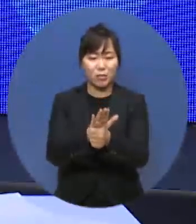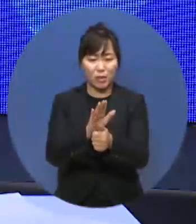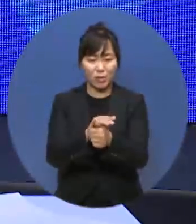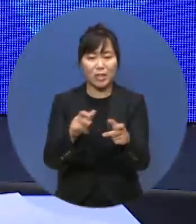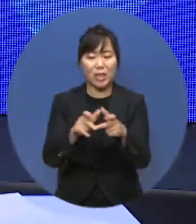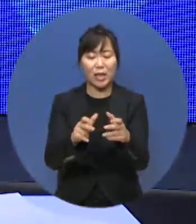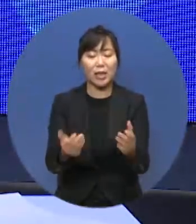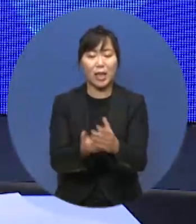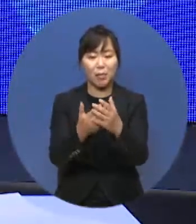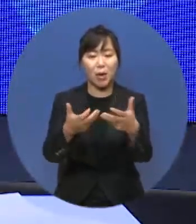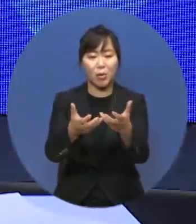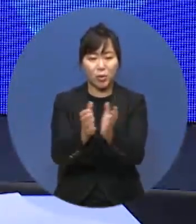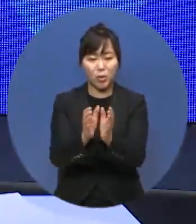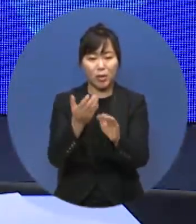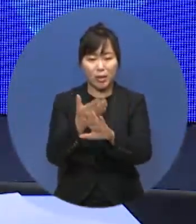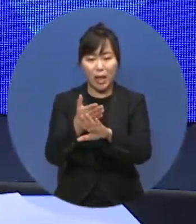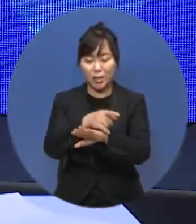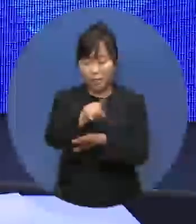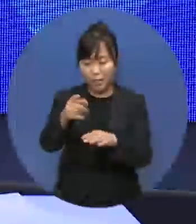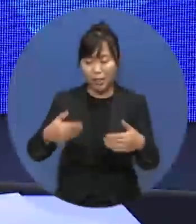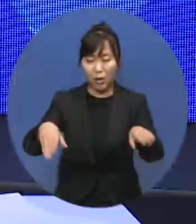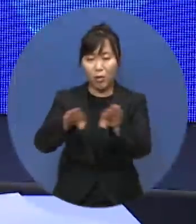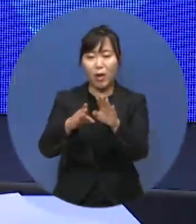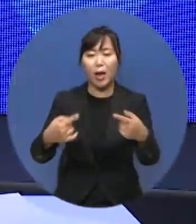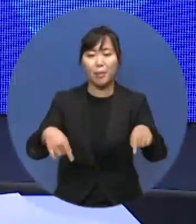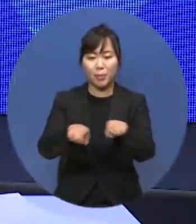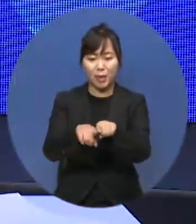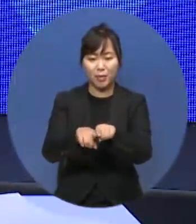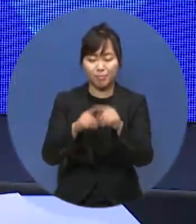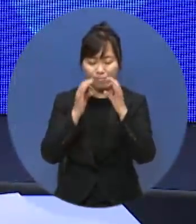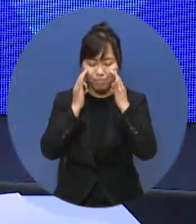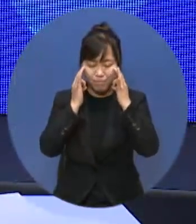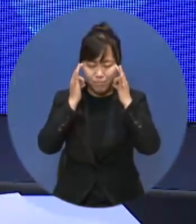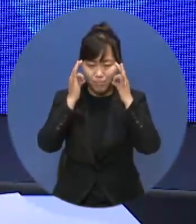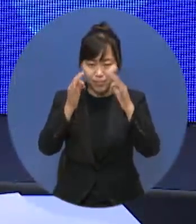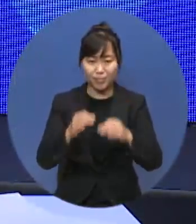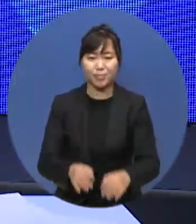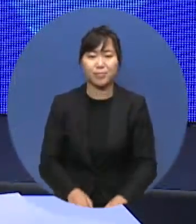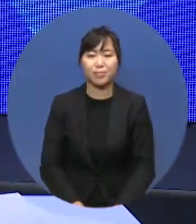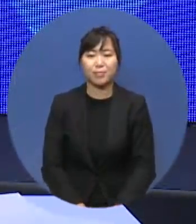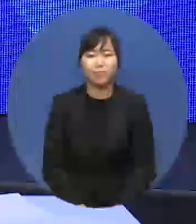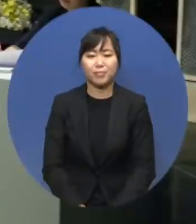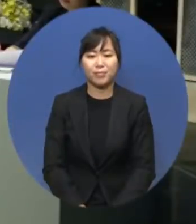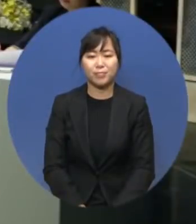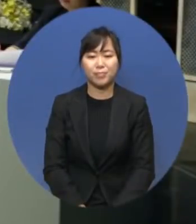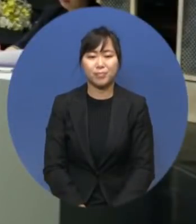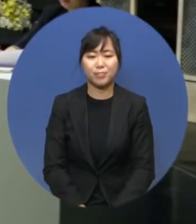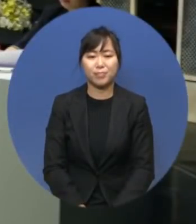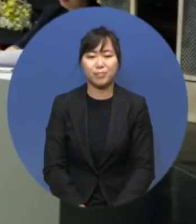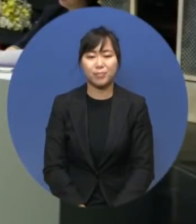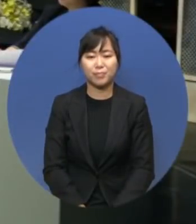있도록 장애인 개발원도 다른 부처들과 함께 또 지속적으로 노력해 나가겠습니다.